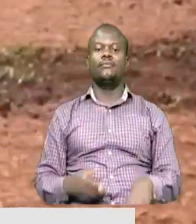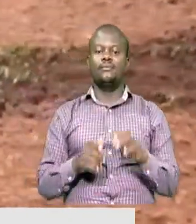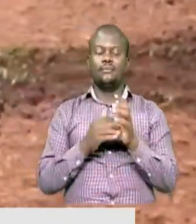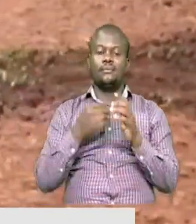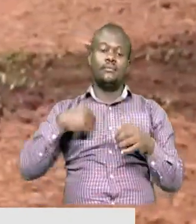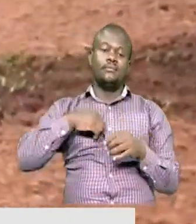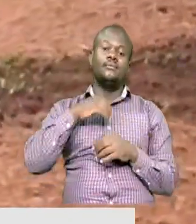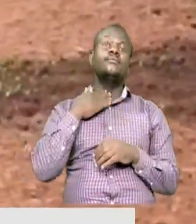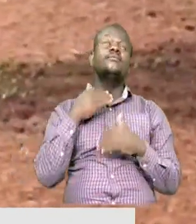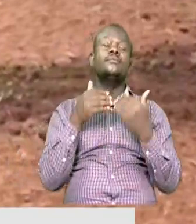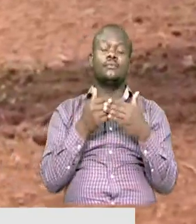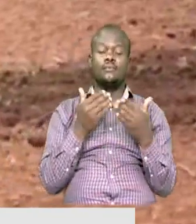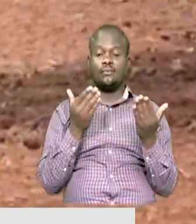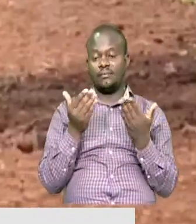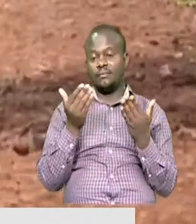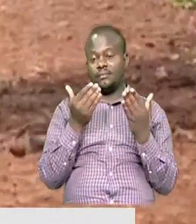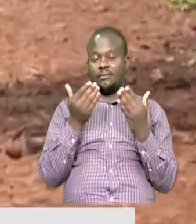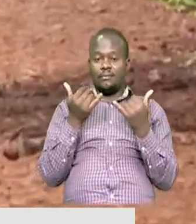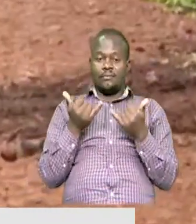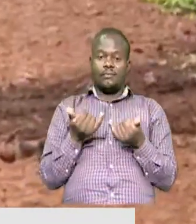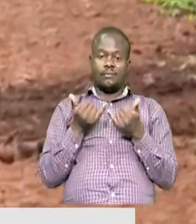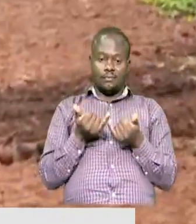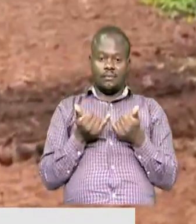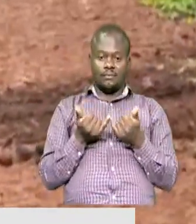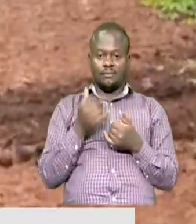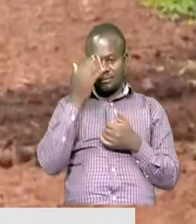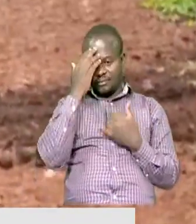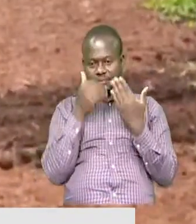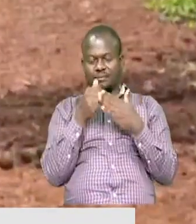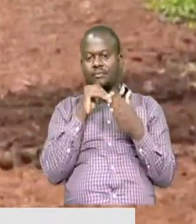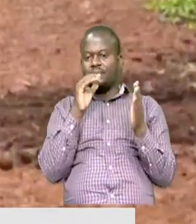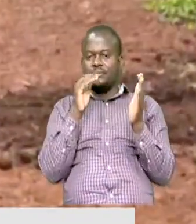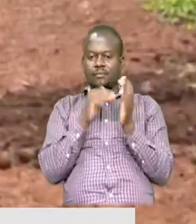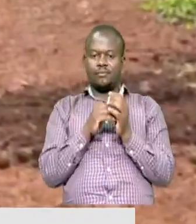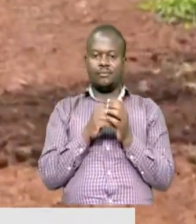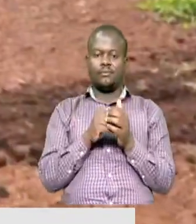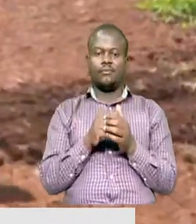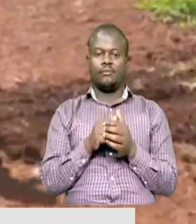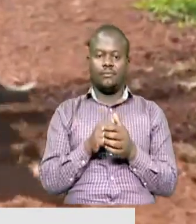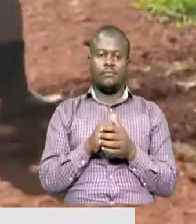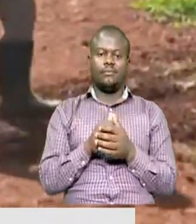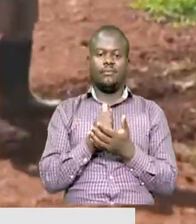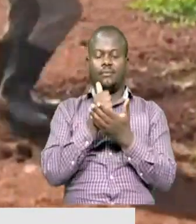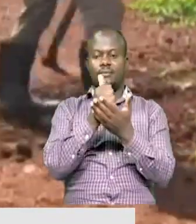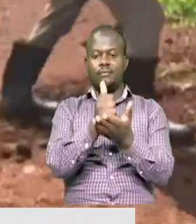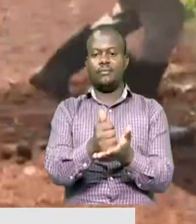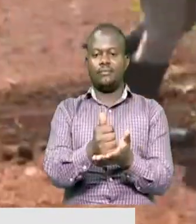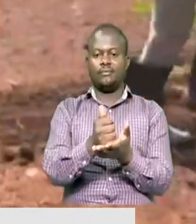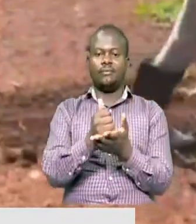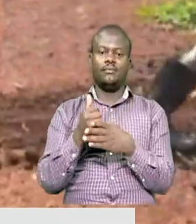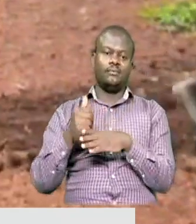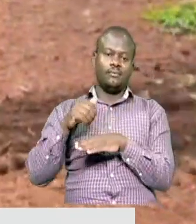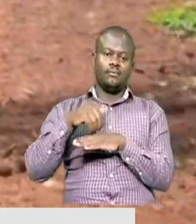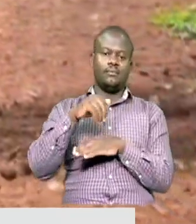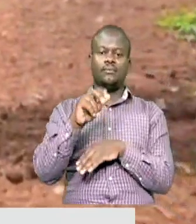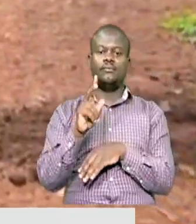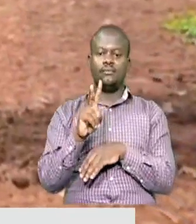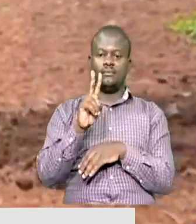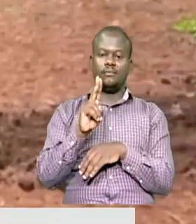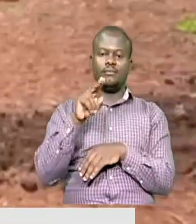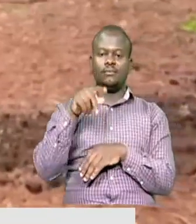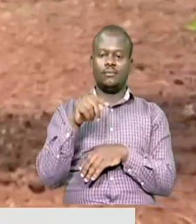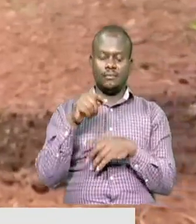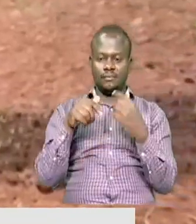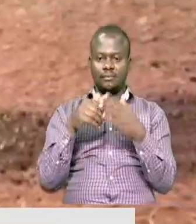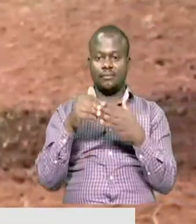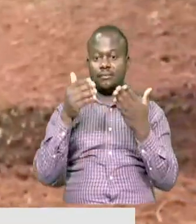icyifuzo twakwifuza nk'abakanya kugira atazaza hahora harara ni uko twafashwa kwa mwatoreza nka viewing nk'abandi natwe